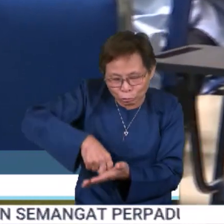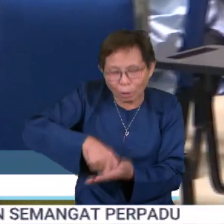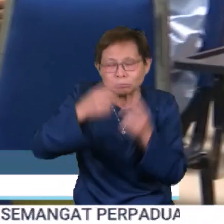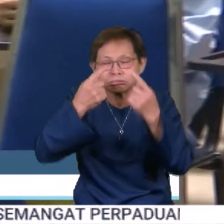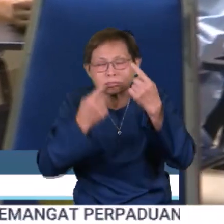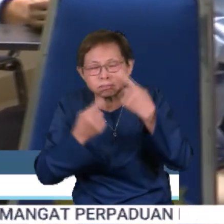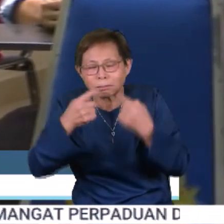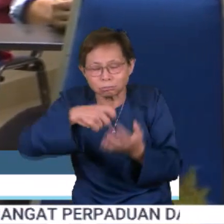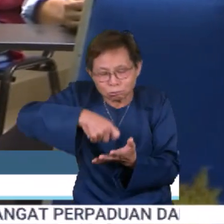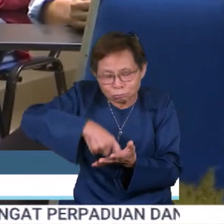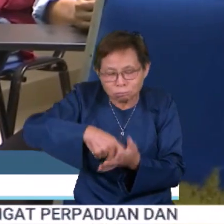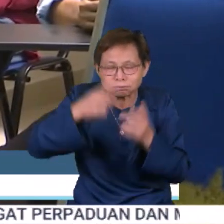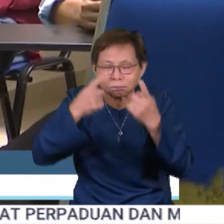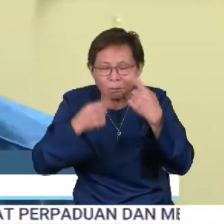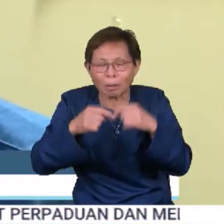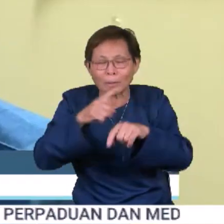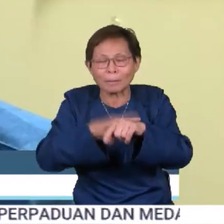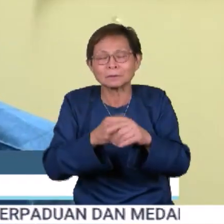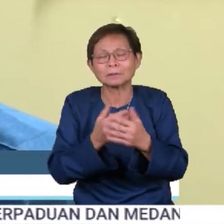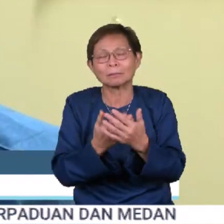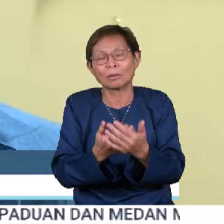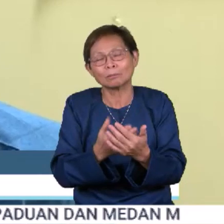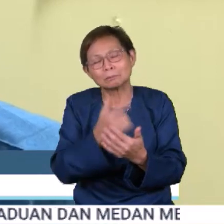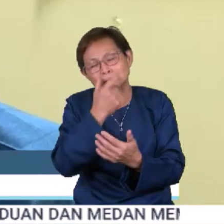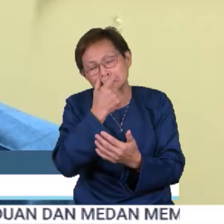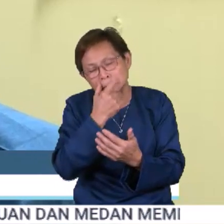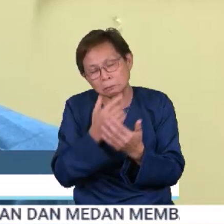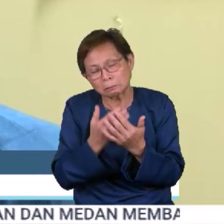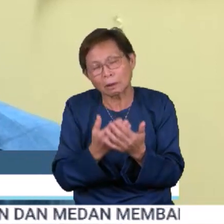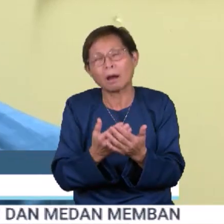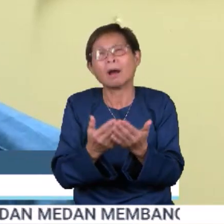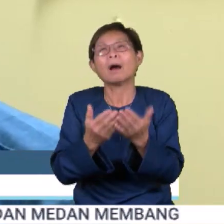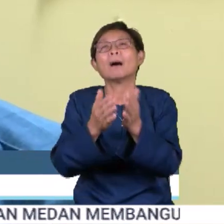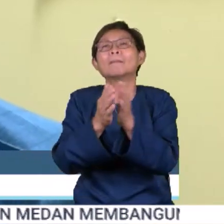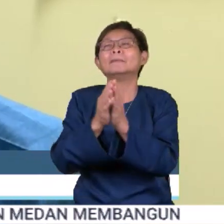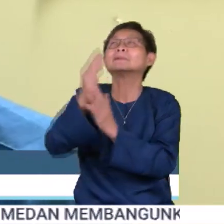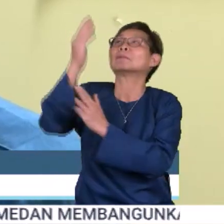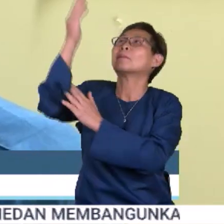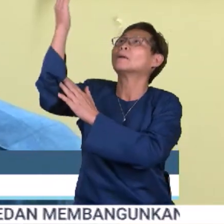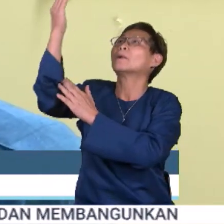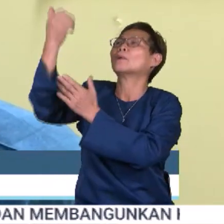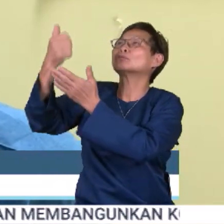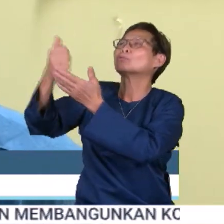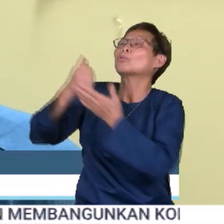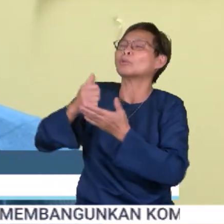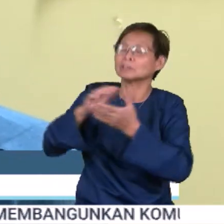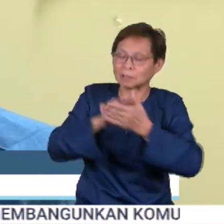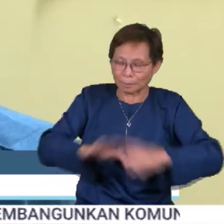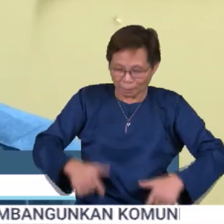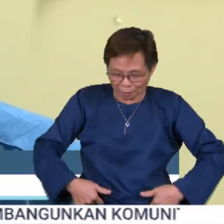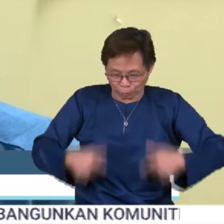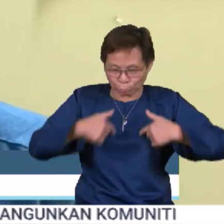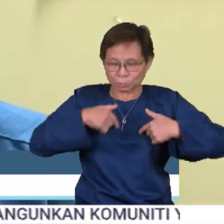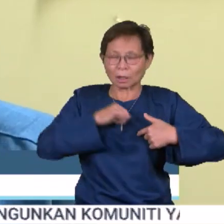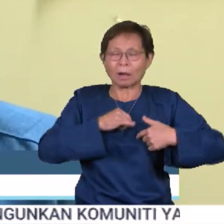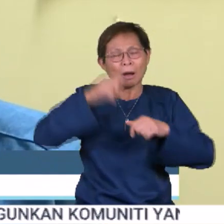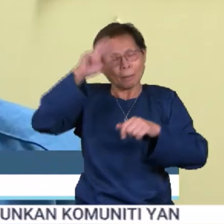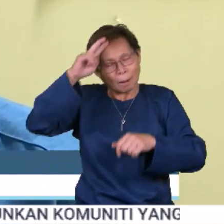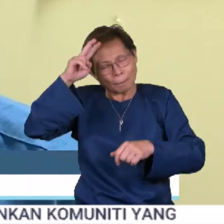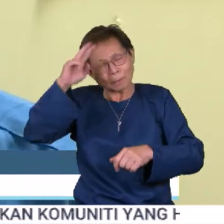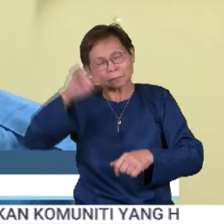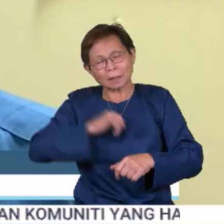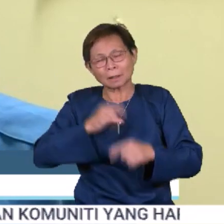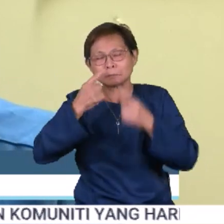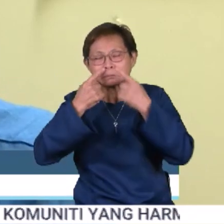menangis, mengasuh. Masa saya berdoa kan, sedih kan. Berdoa minta kepada Allah SWT tolongan, selamatkan nyawa saya. Masa setiap kali saya